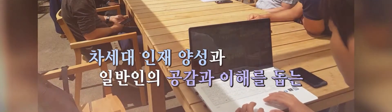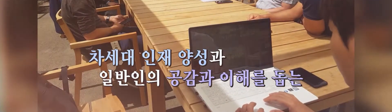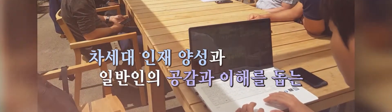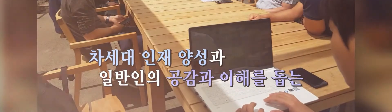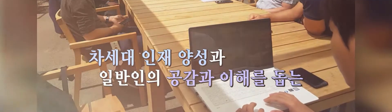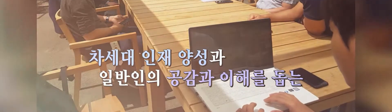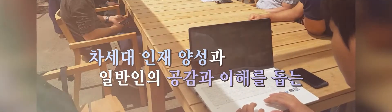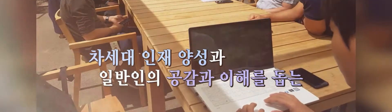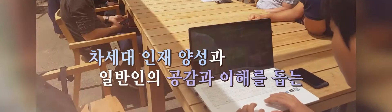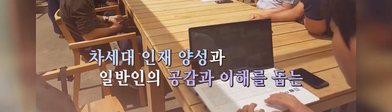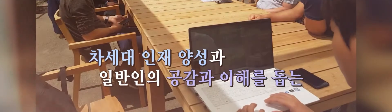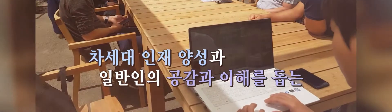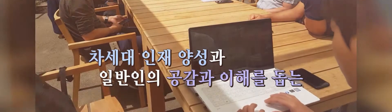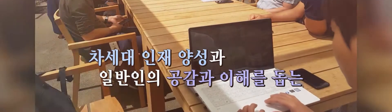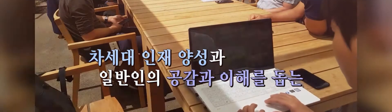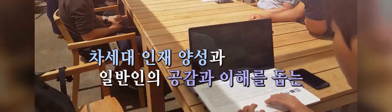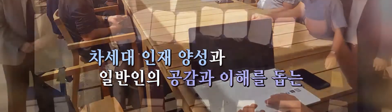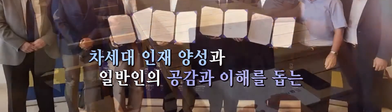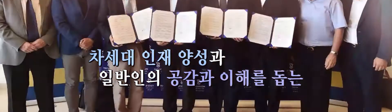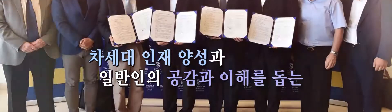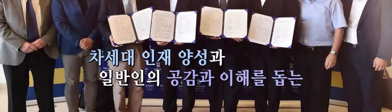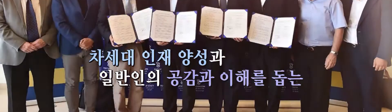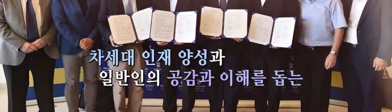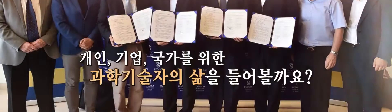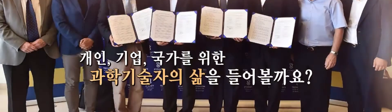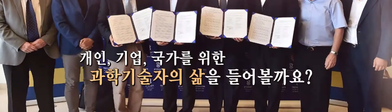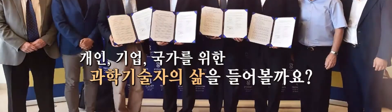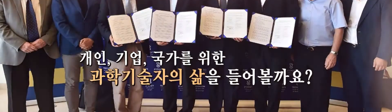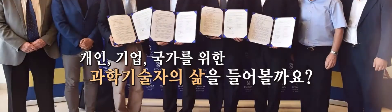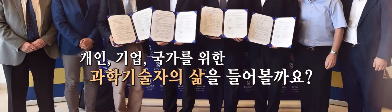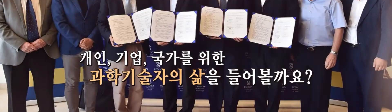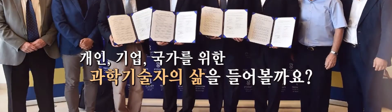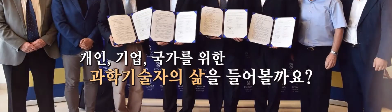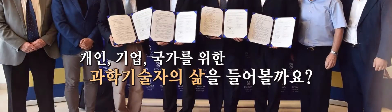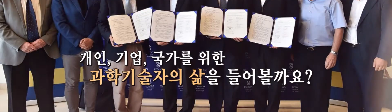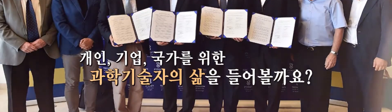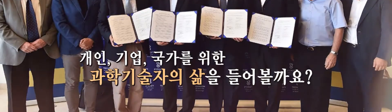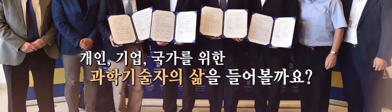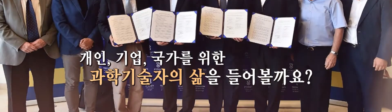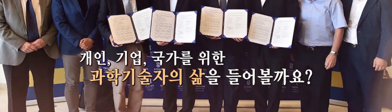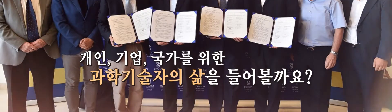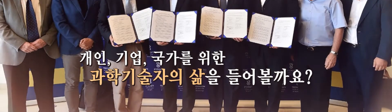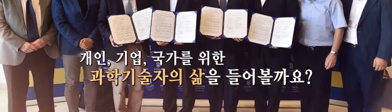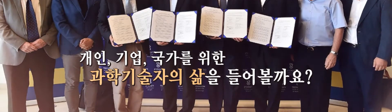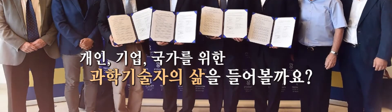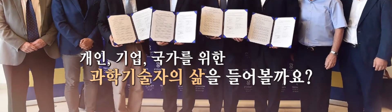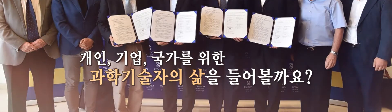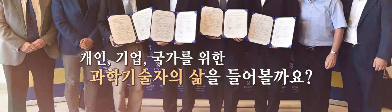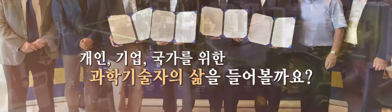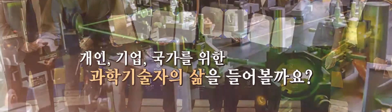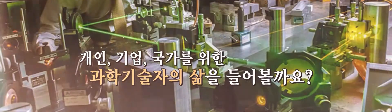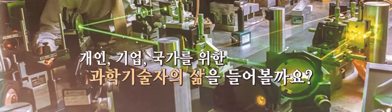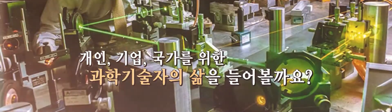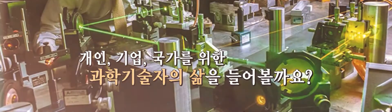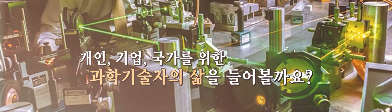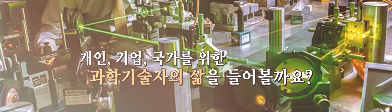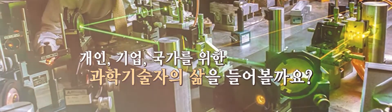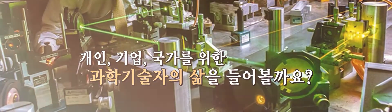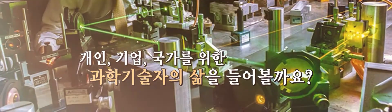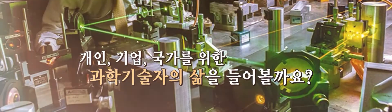4차 산업혁명을 위한 공감과 이해와 개인, 기업, 국가의 미래 계획을 돕고 있는